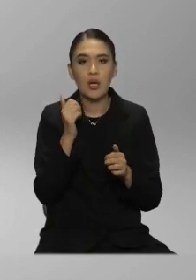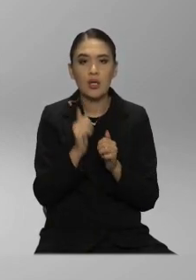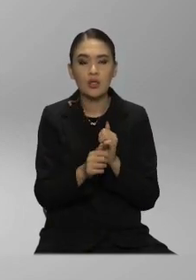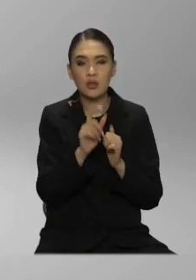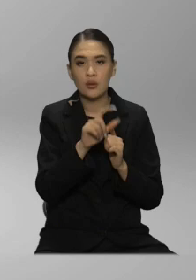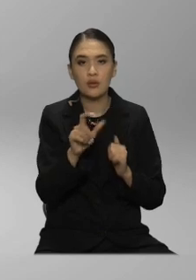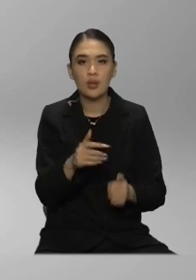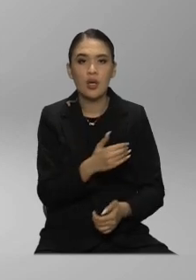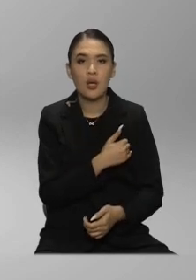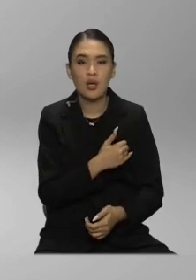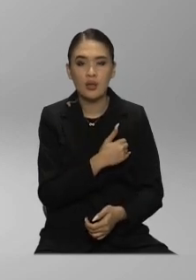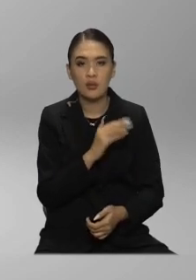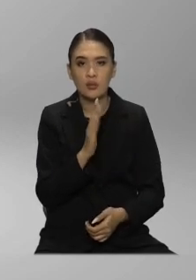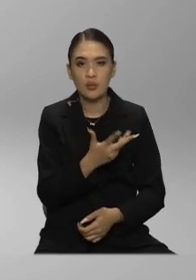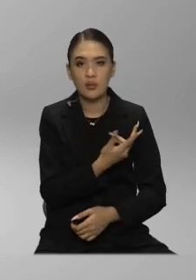бойынша салдырады.